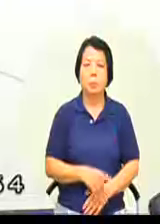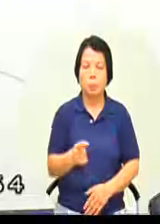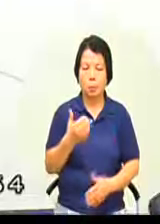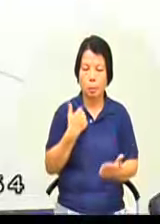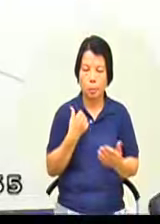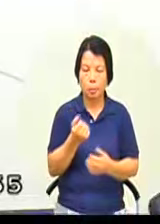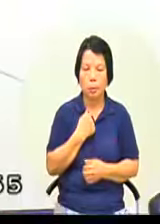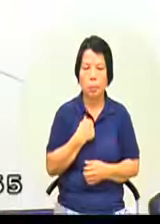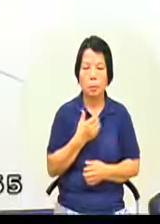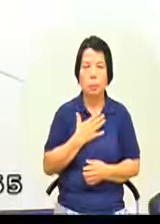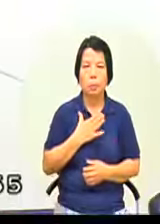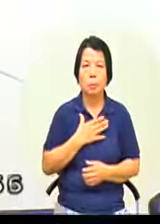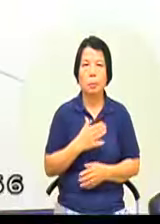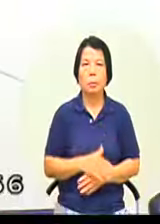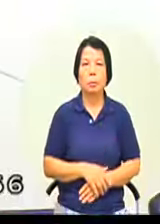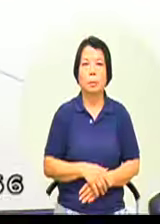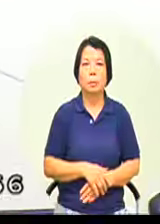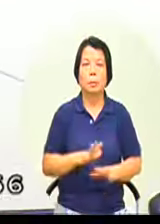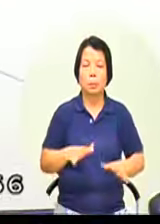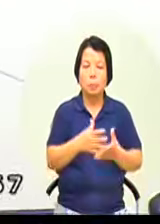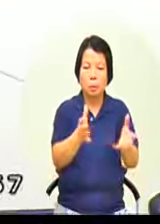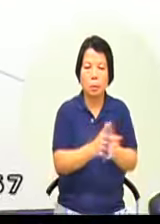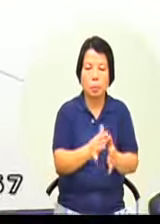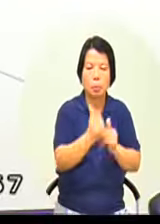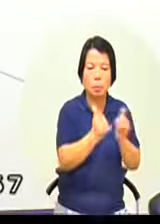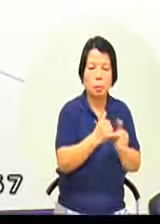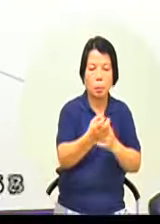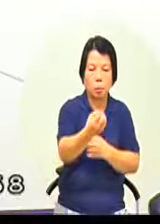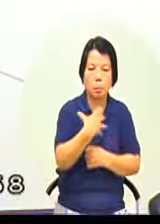了解，因为有一些那个民众在跟